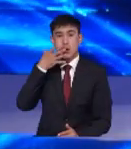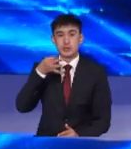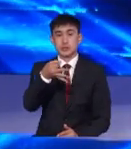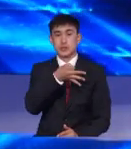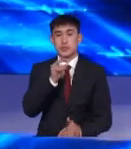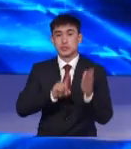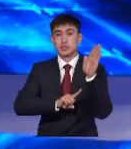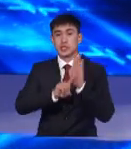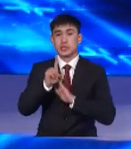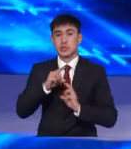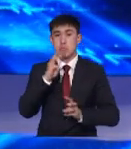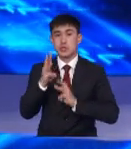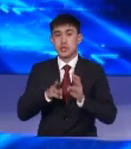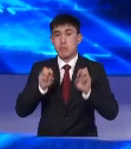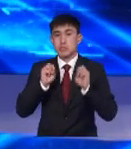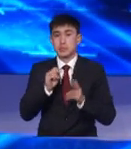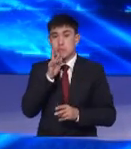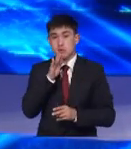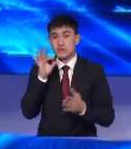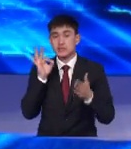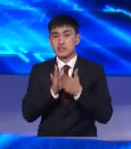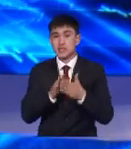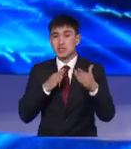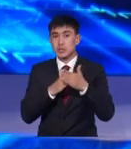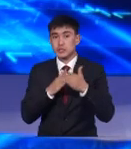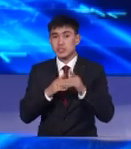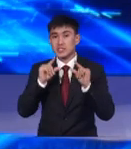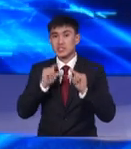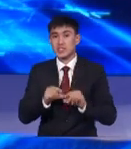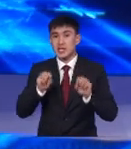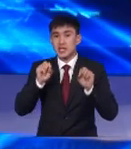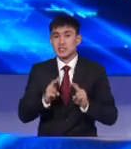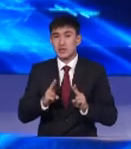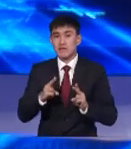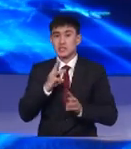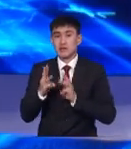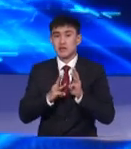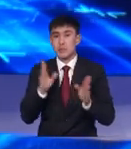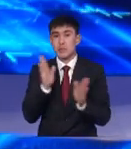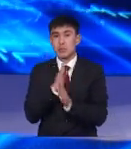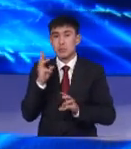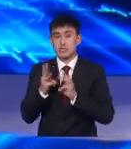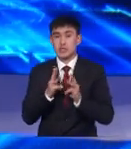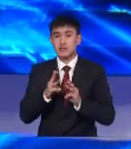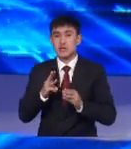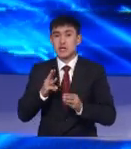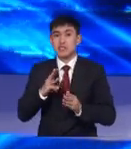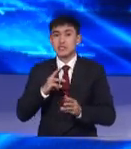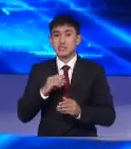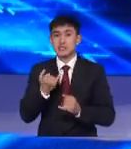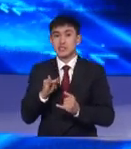В Алматинской области начался пожароопасный период. В целях недопущения и снижения риска возникновения природных пожаров